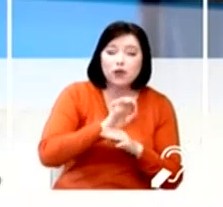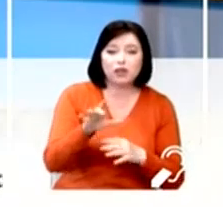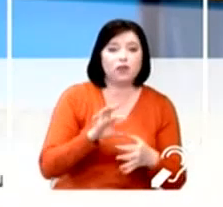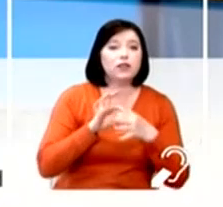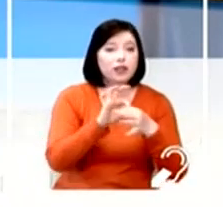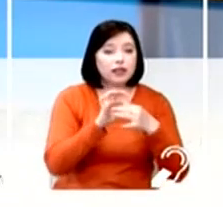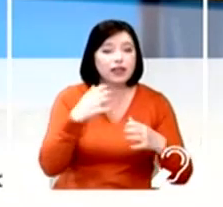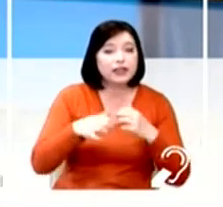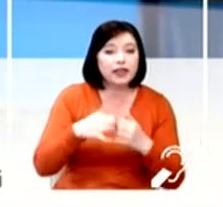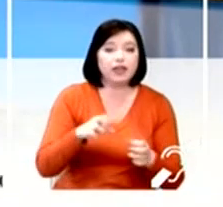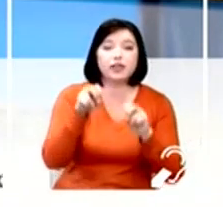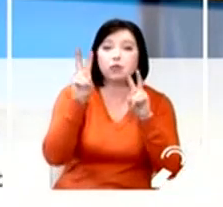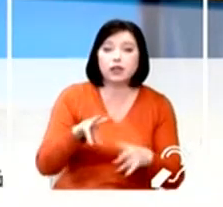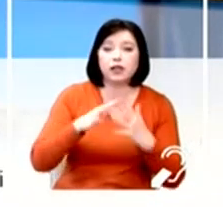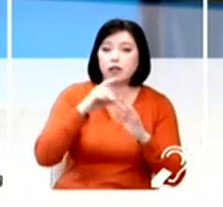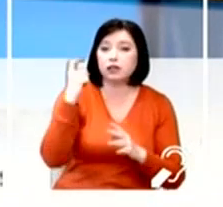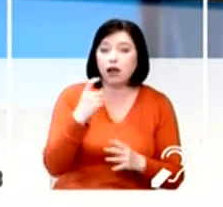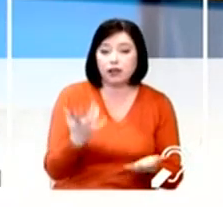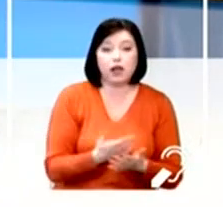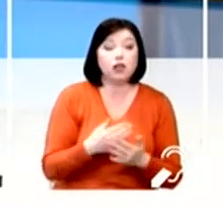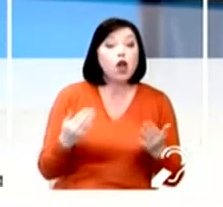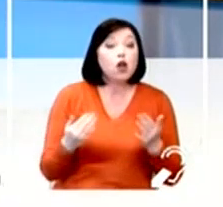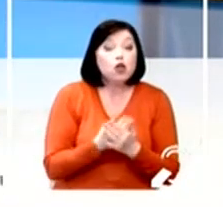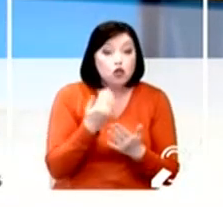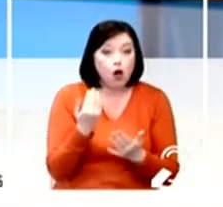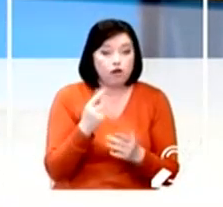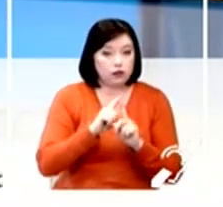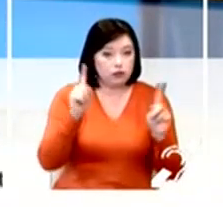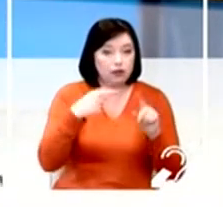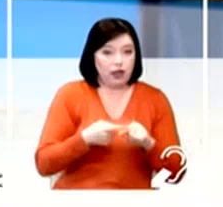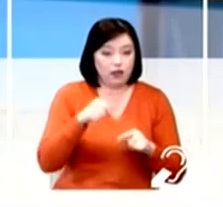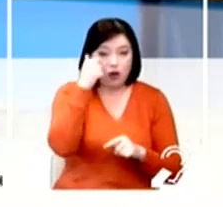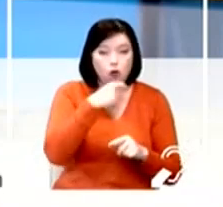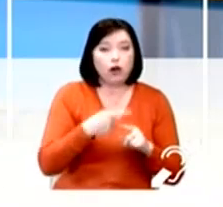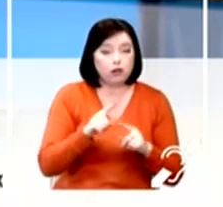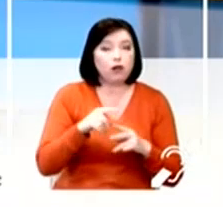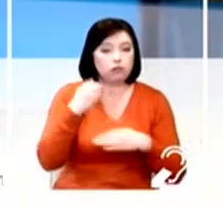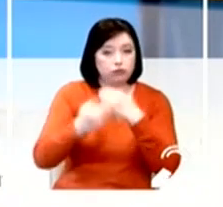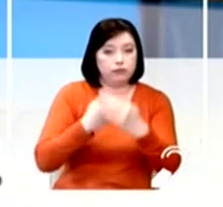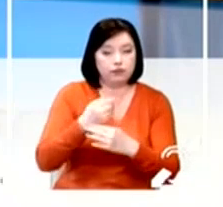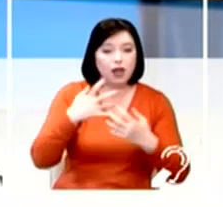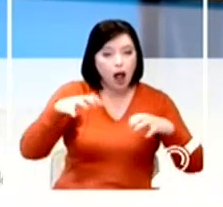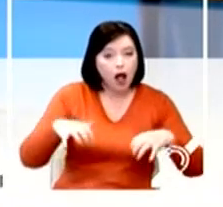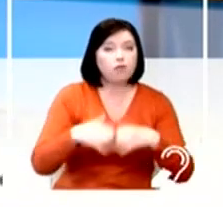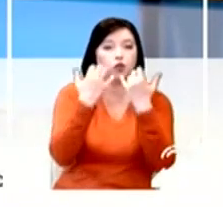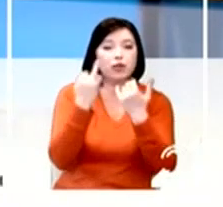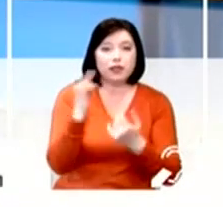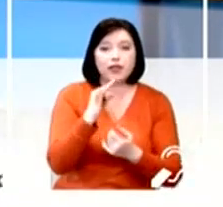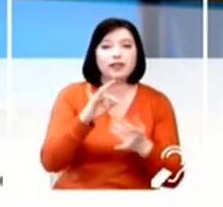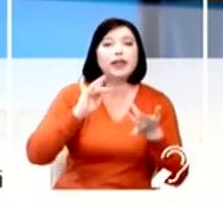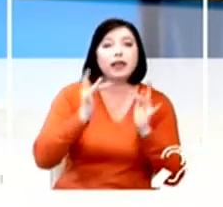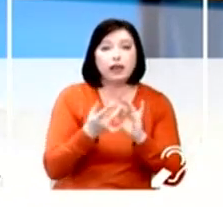sau specialiști în domeniul agroindustrial. Noutatea expoziției din acest an este tendința automatizării și